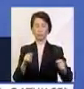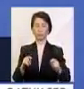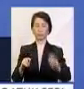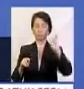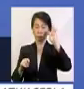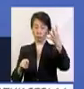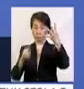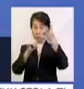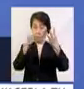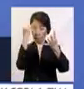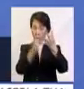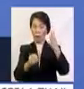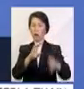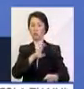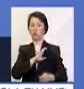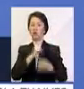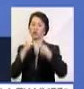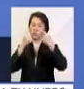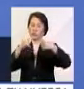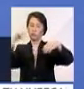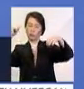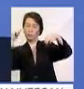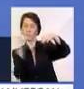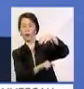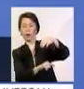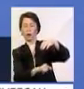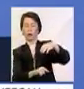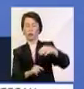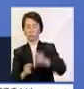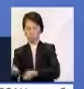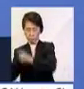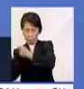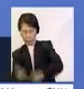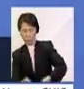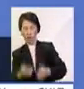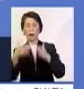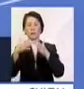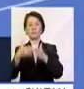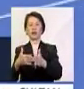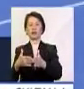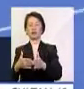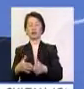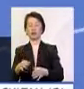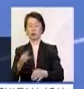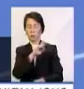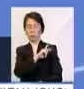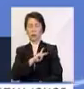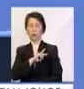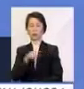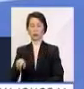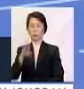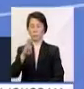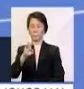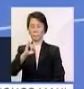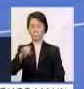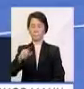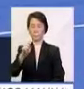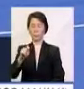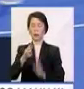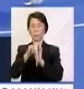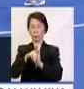suku terakhir perlawanan, PDRM akhirnya berjaya memecah kebuntuan hasil pukulan sudut penalti yang disempurnakan Kapten Baljit Singh pada